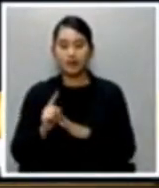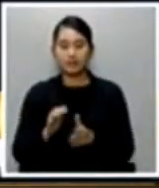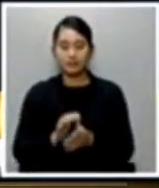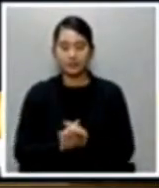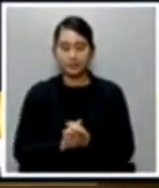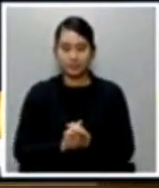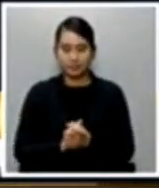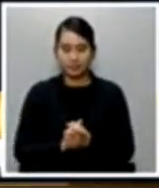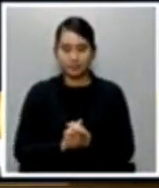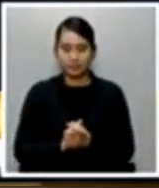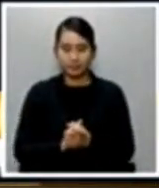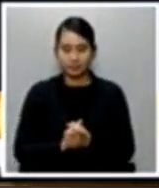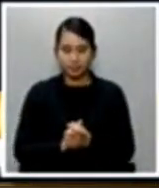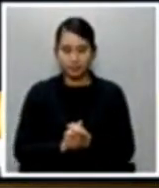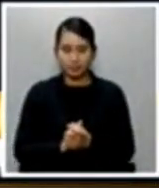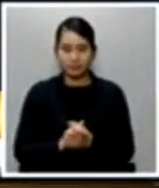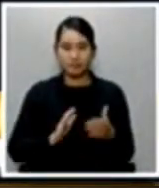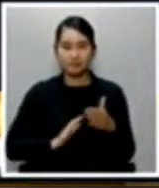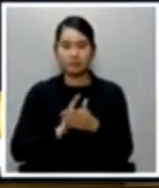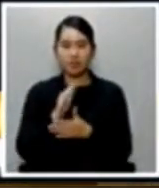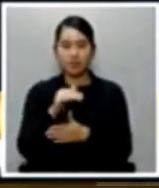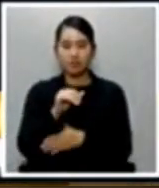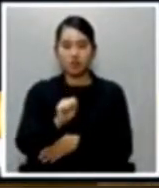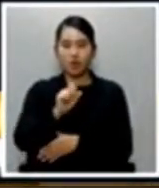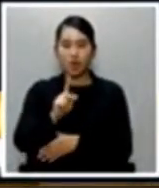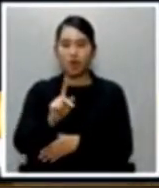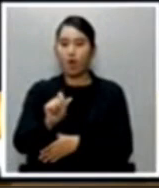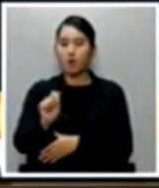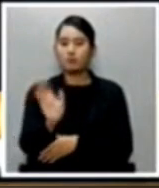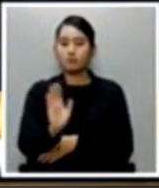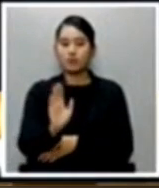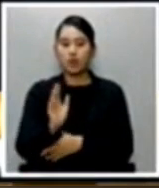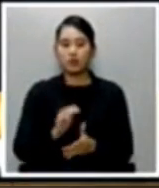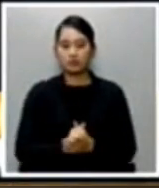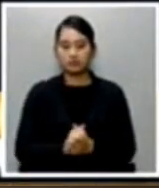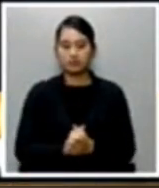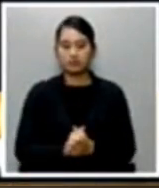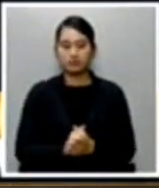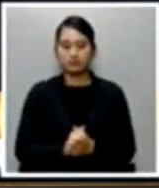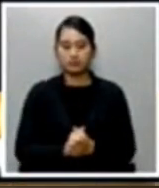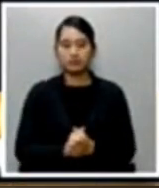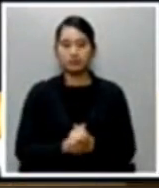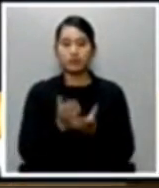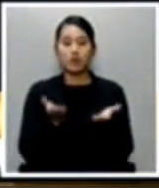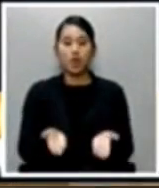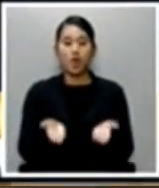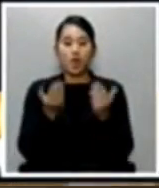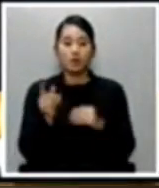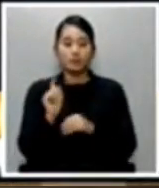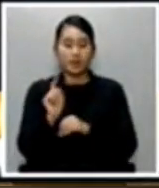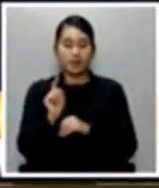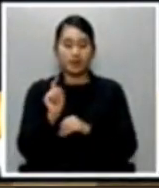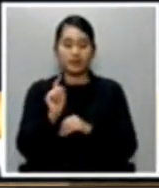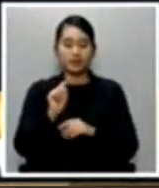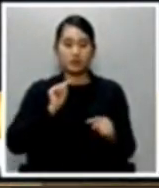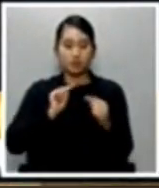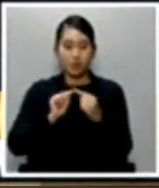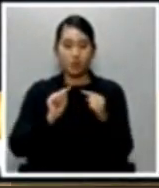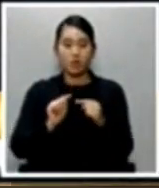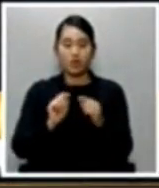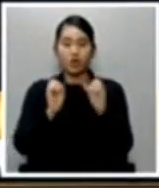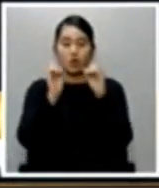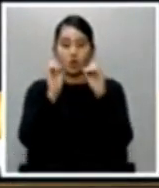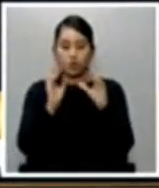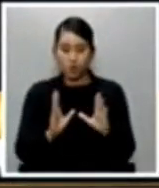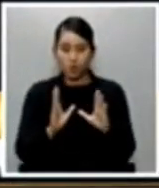านทางด้านของสกอในปัจจุบันเรื่องที่3ครับก็คือว่าการยกระดับของสมรรถนะของอาจ